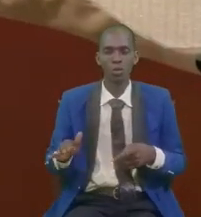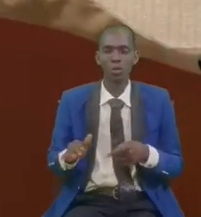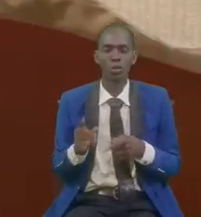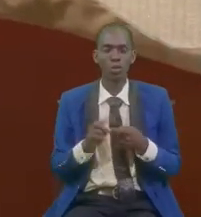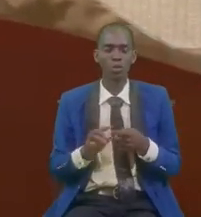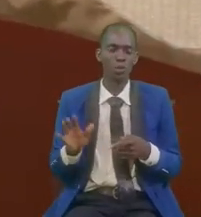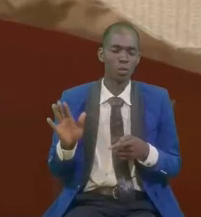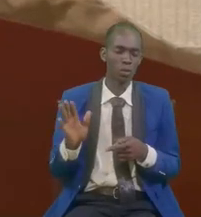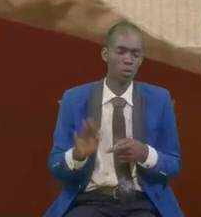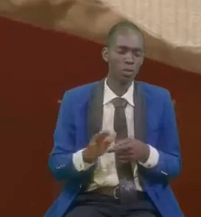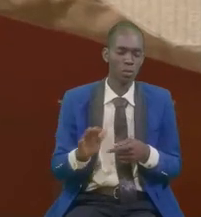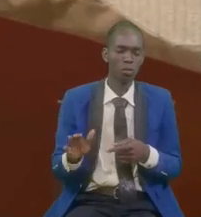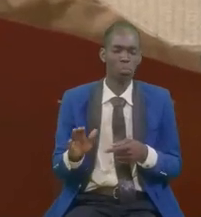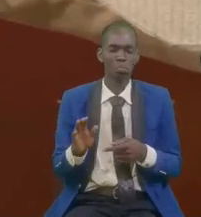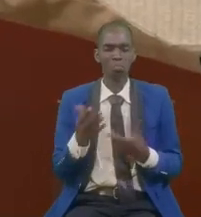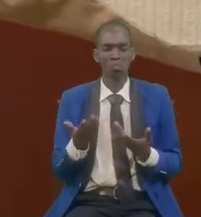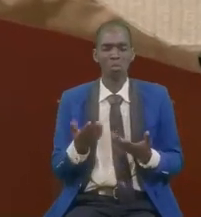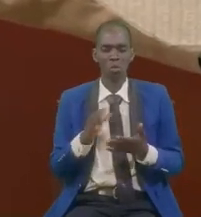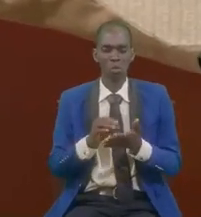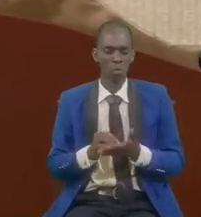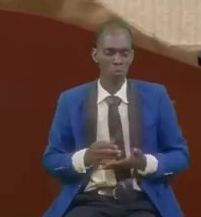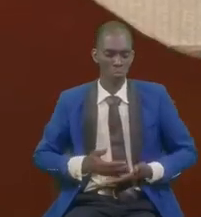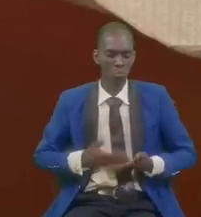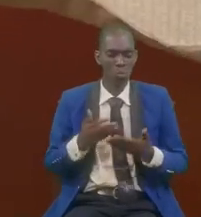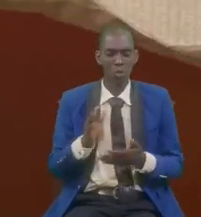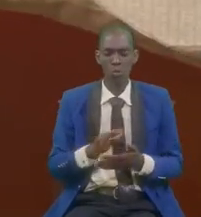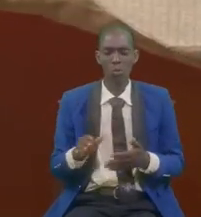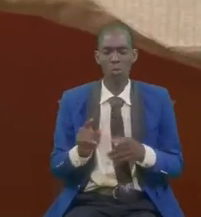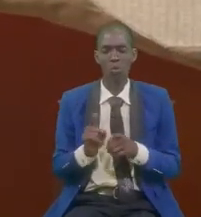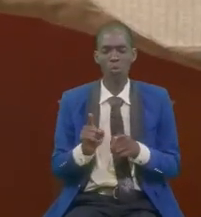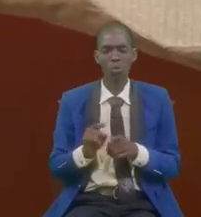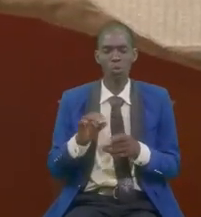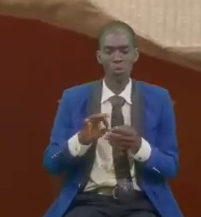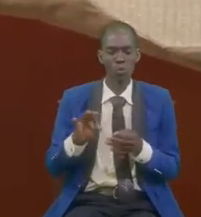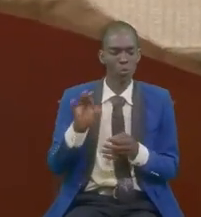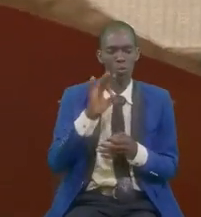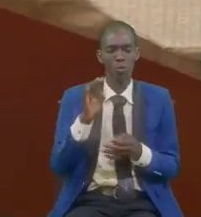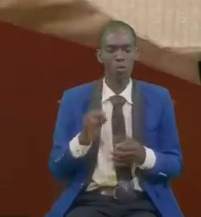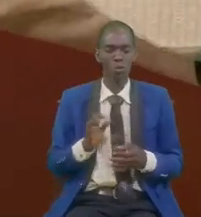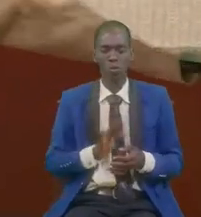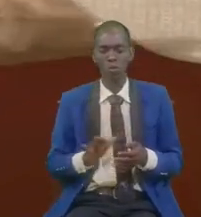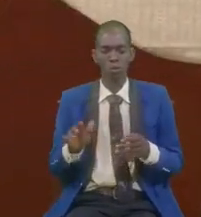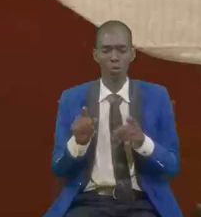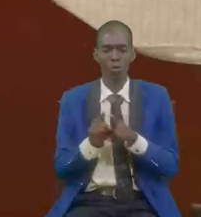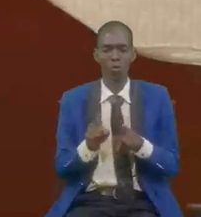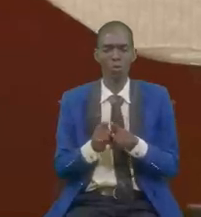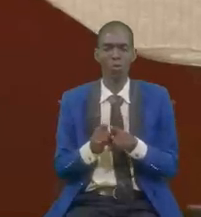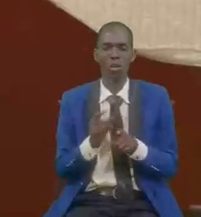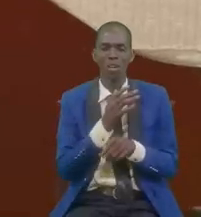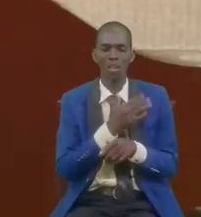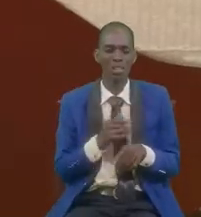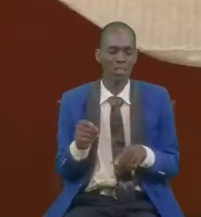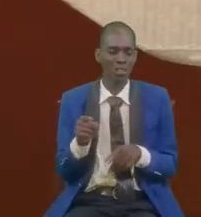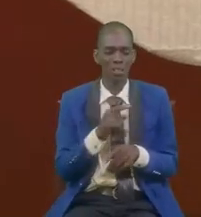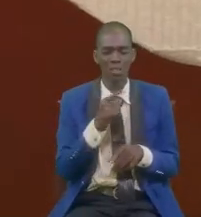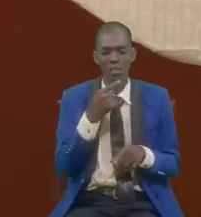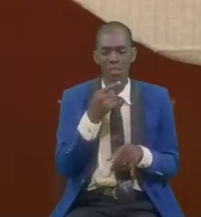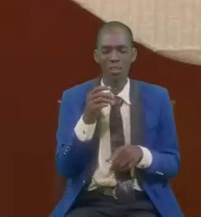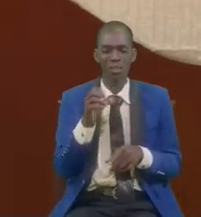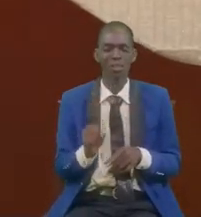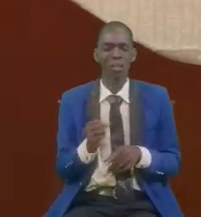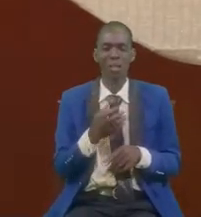pour vos enfants, les enfants biologiques et les enfants spirituels aussi, leur convertis, et